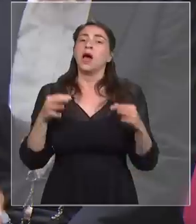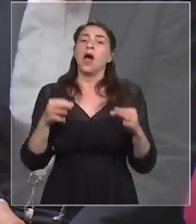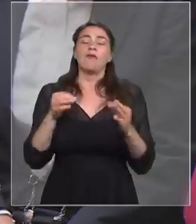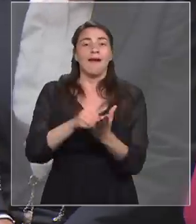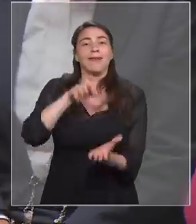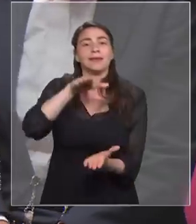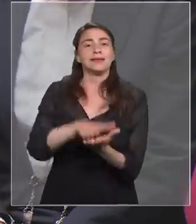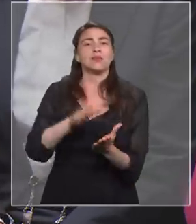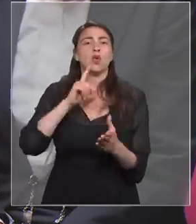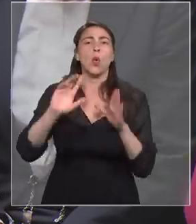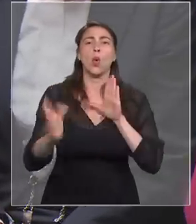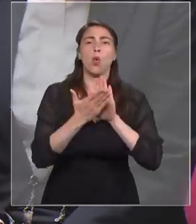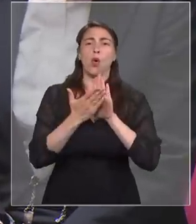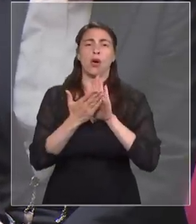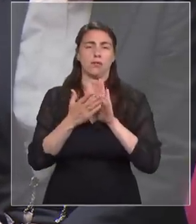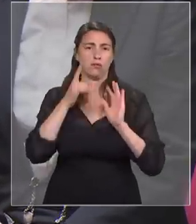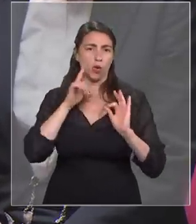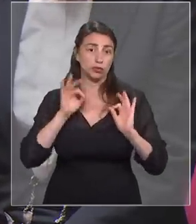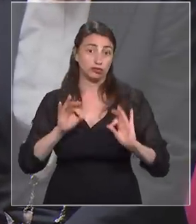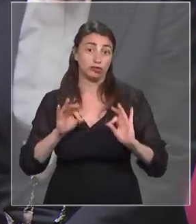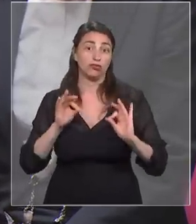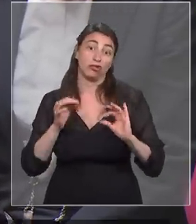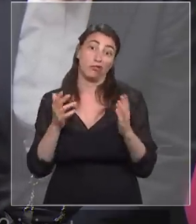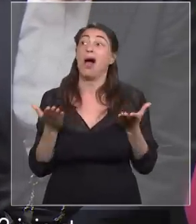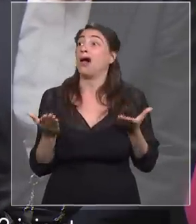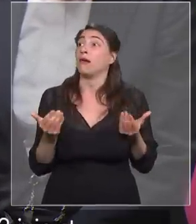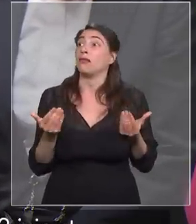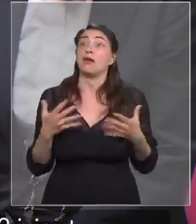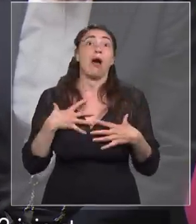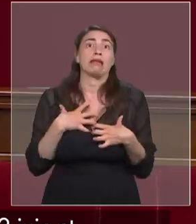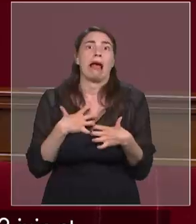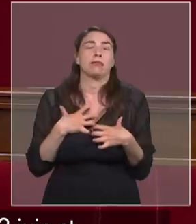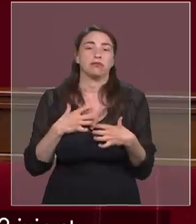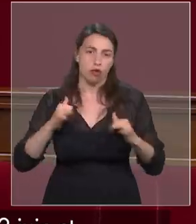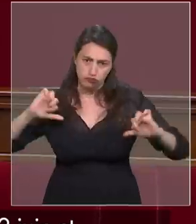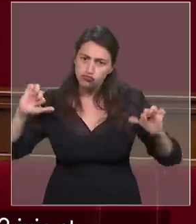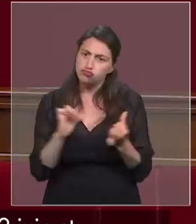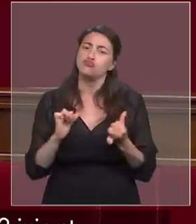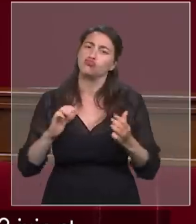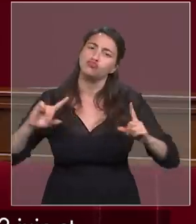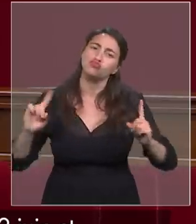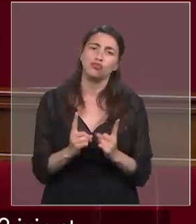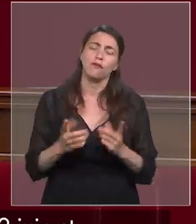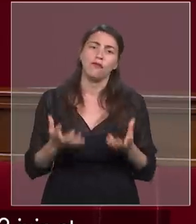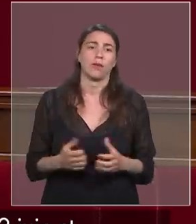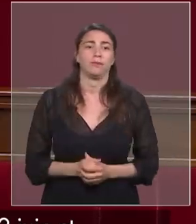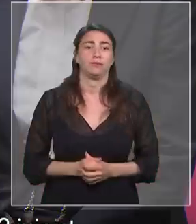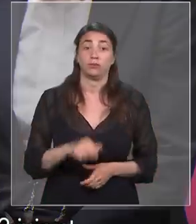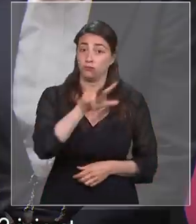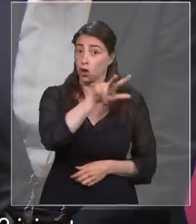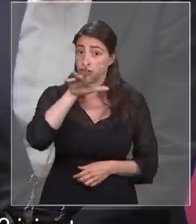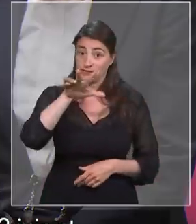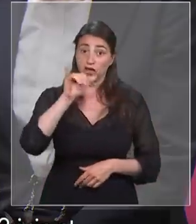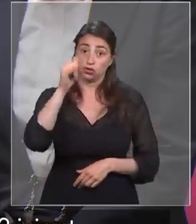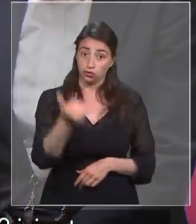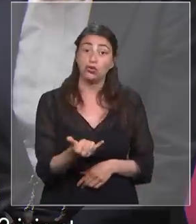courte pour réduire l'attente et ce stress des lycéens et de leurs familles. Cette année, la phase principale est passée de 35 jours